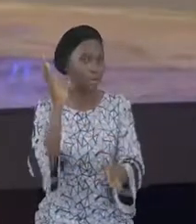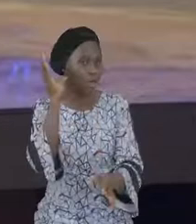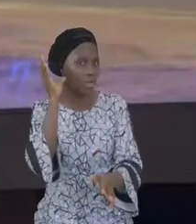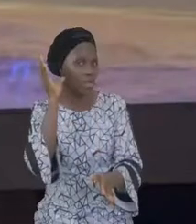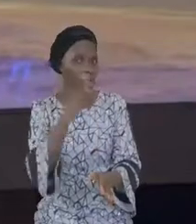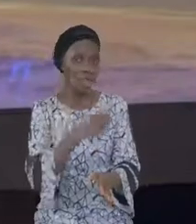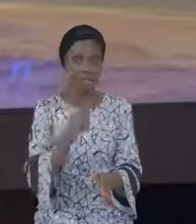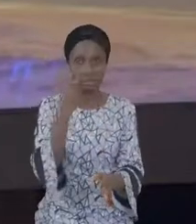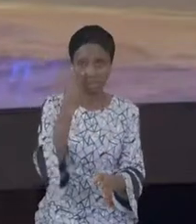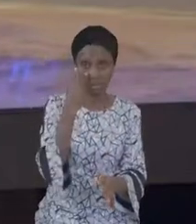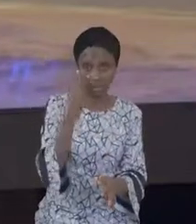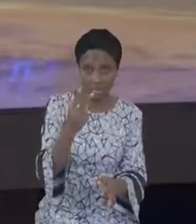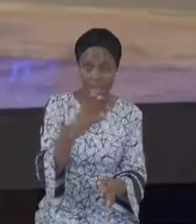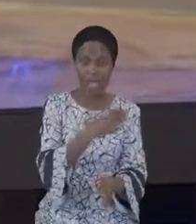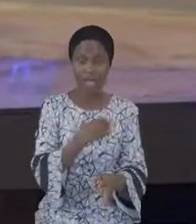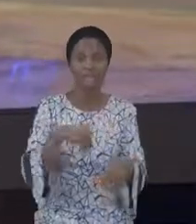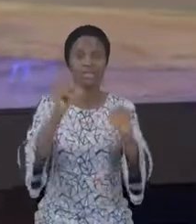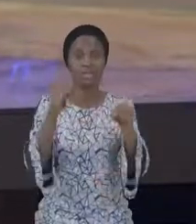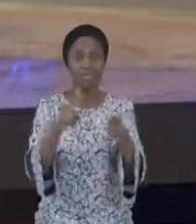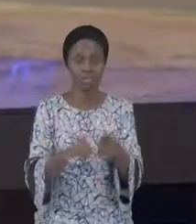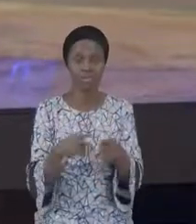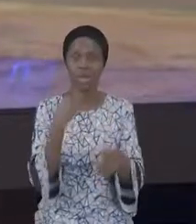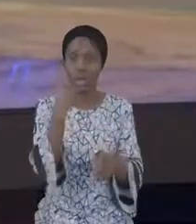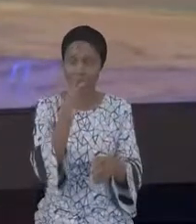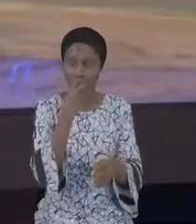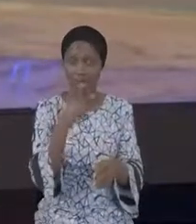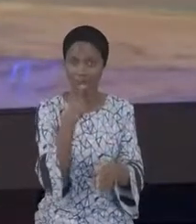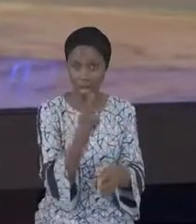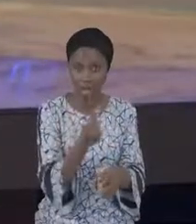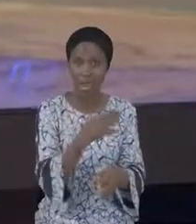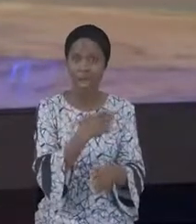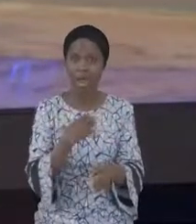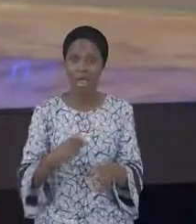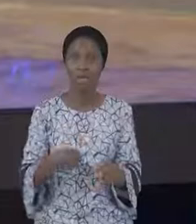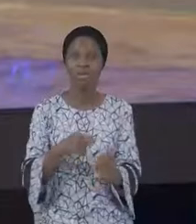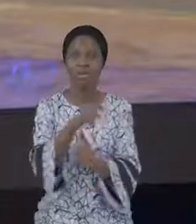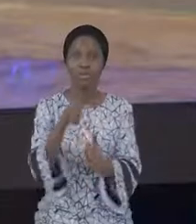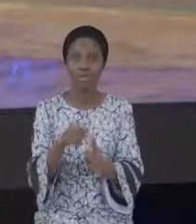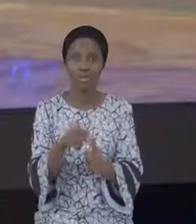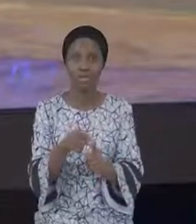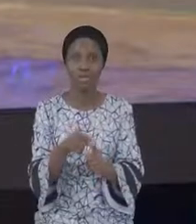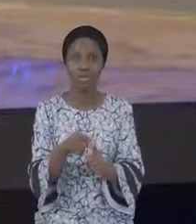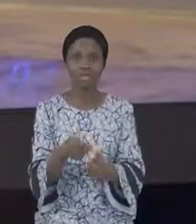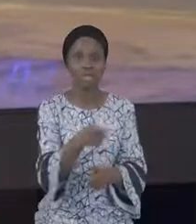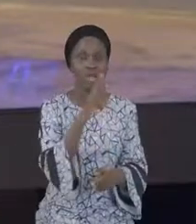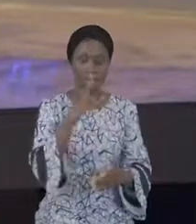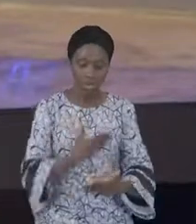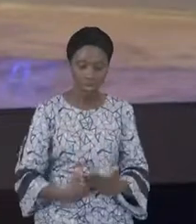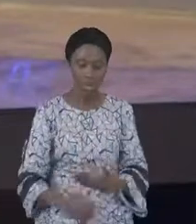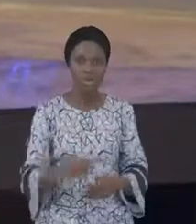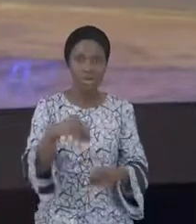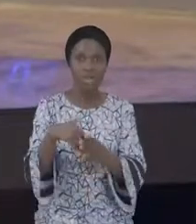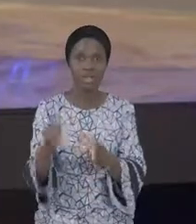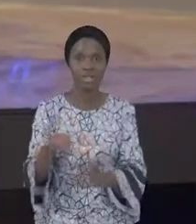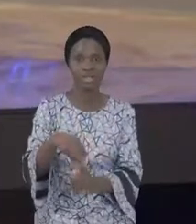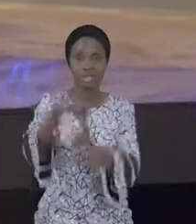able to d'entendre, see, we're de able voir to speak. Et de parler. And when we are et lorsque born in a particular locality, dans une localité we